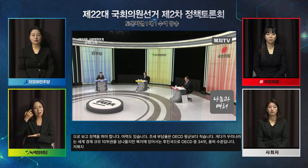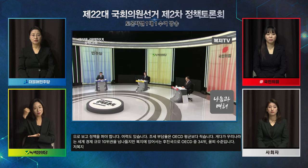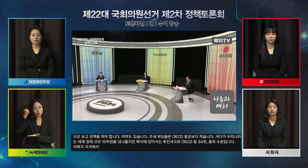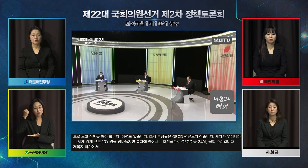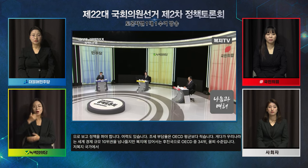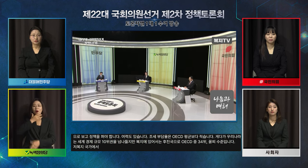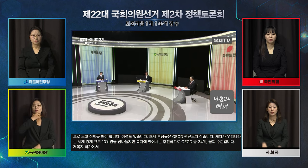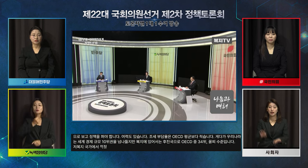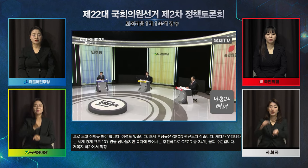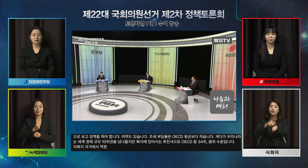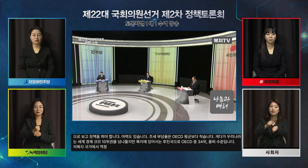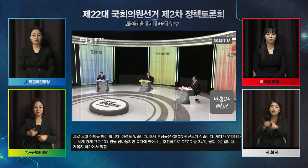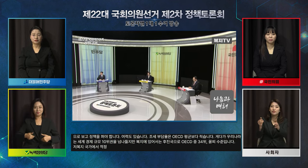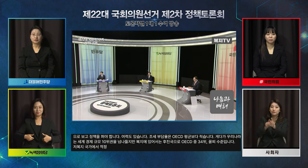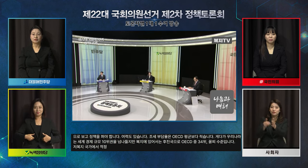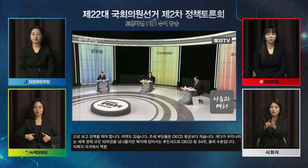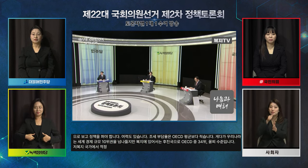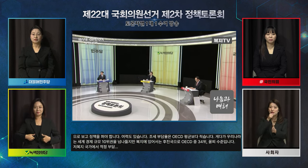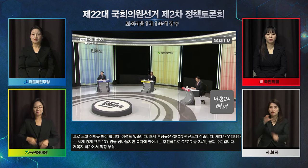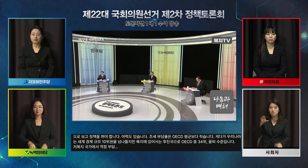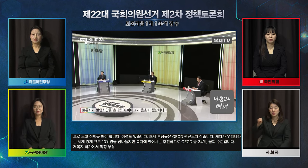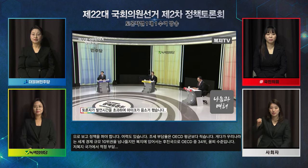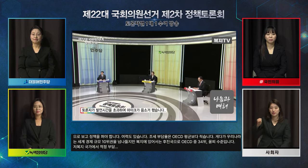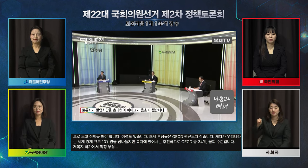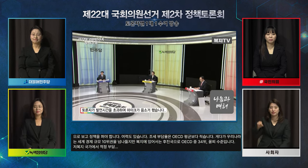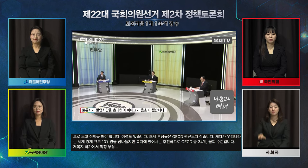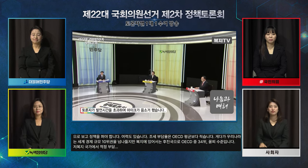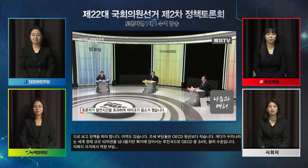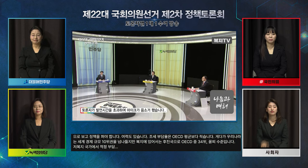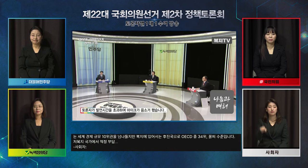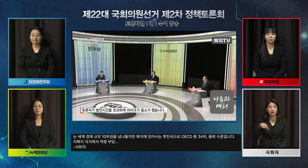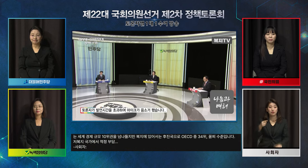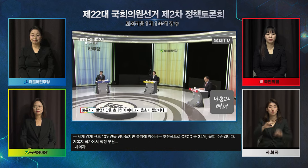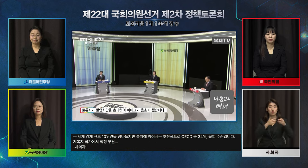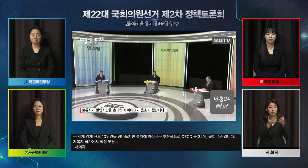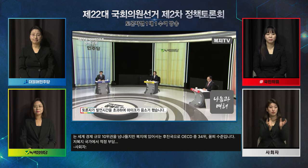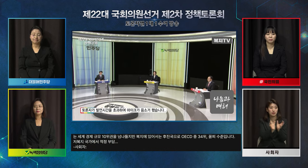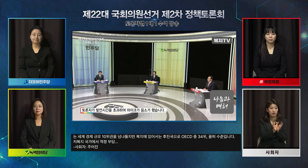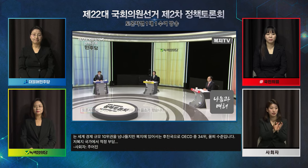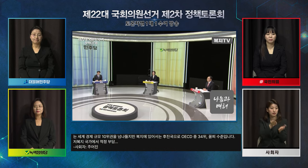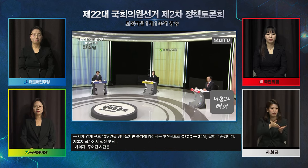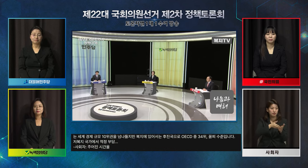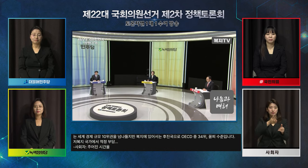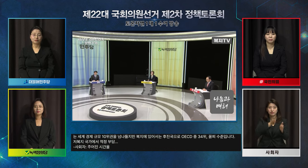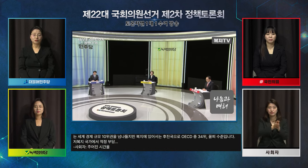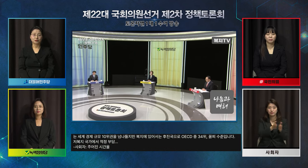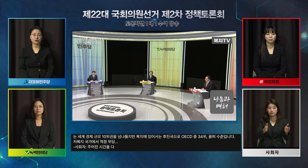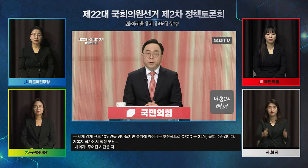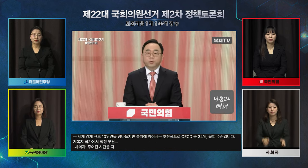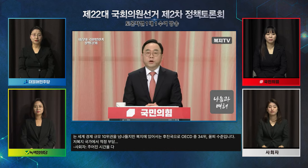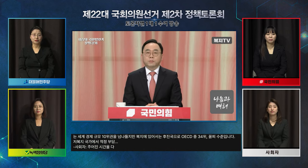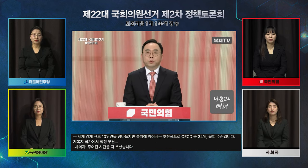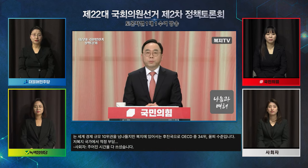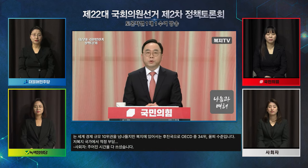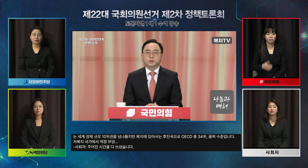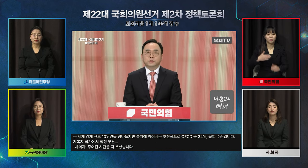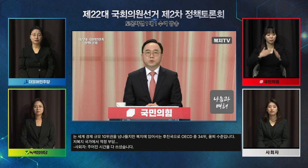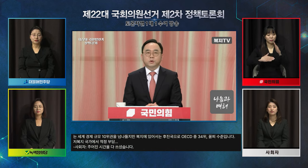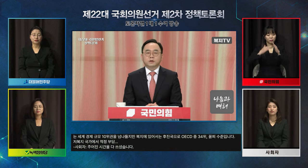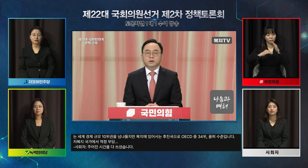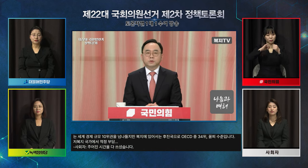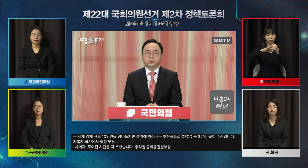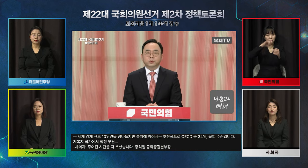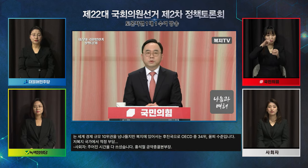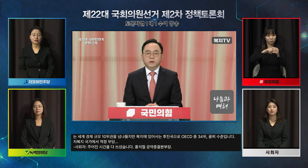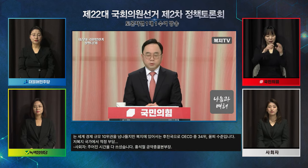선진복지 주어진 시간 다 쓰셔서 마이크가 음소가 됐습니다. 다음은 국민의힘 홍석철 본부장 답변해 주시죠. 국민의힘의 공약 목표는